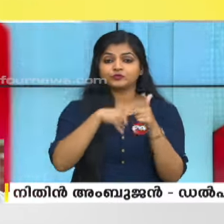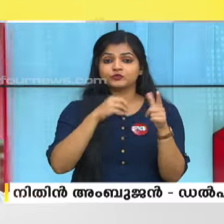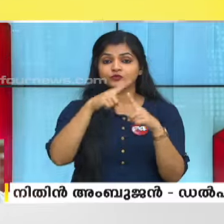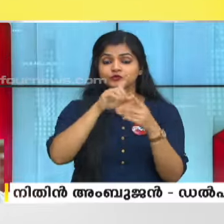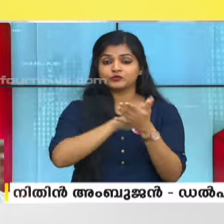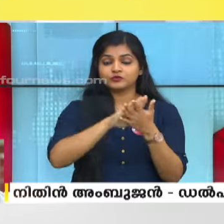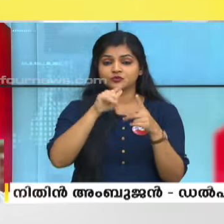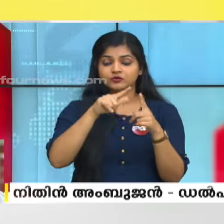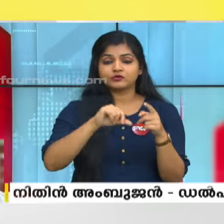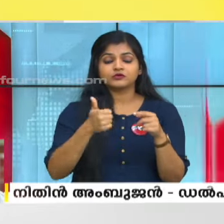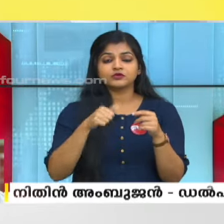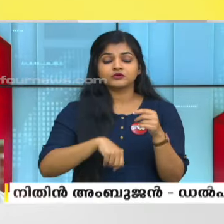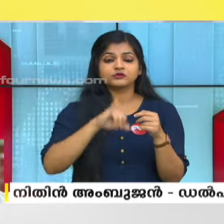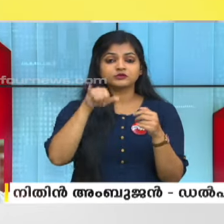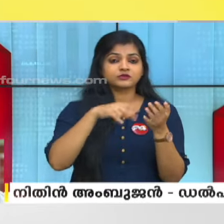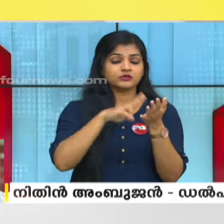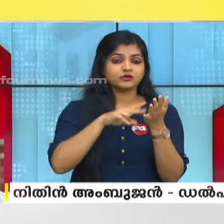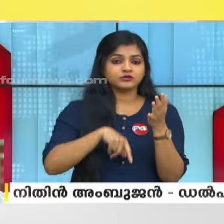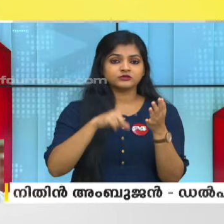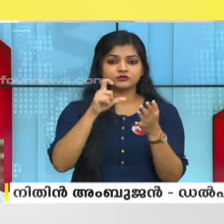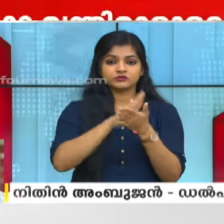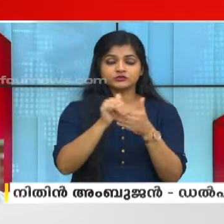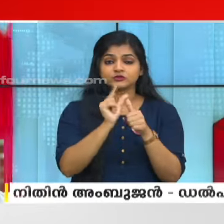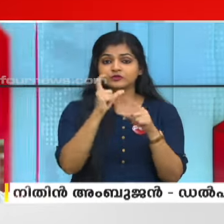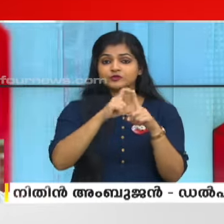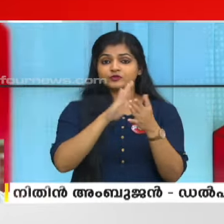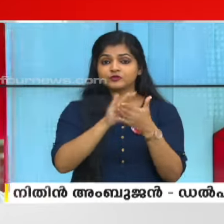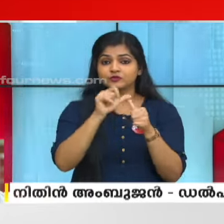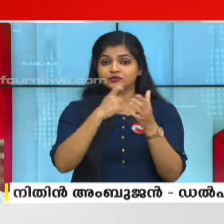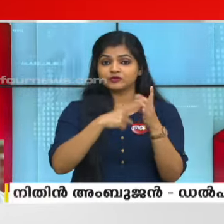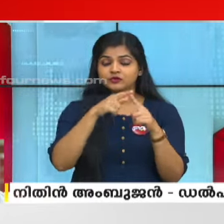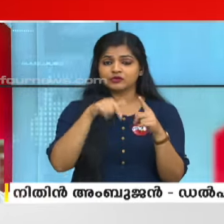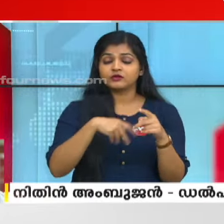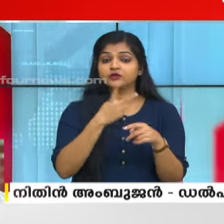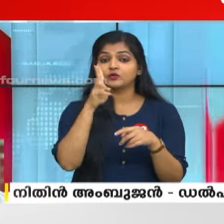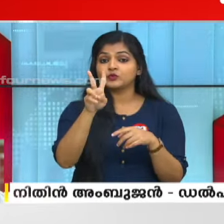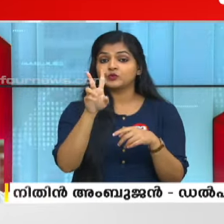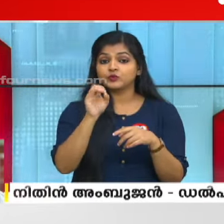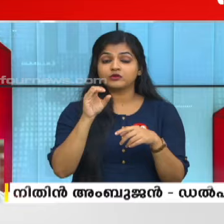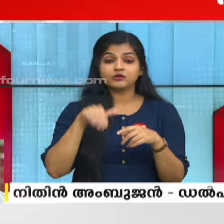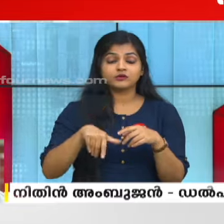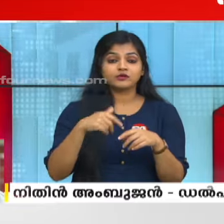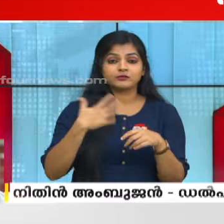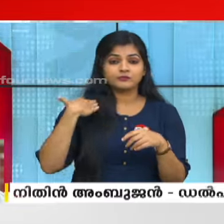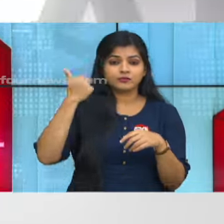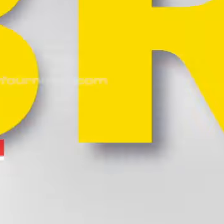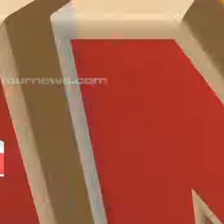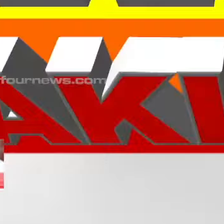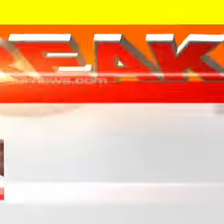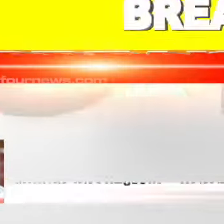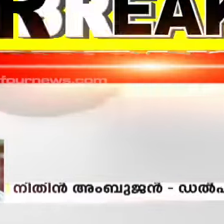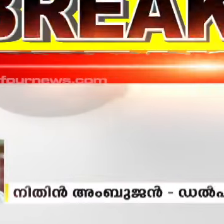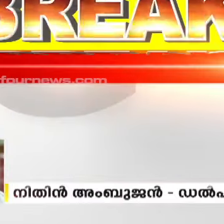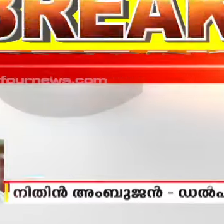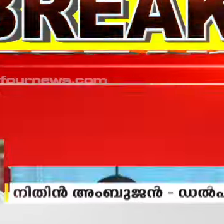കുമാരസ്വാമി, ജയന്ത് ചൗധരി, രാംനാഥ് താക്കൂർ ഉൾപ്പെടെ 20 മന്ത്രിമാരുടെ പട്ടിക പുറത്തുവിട്ടാണ്, മോദി മന്ത്രിസഭയിലെ 20 മന്ത്രിമാരുടെ പട്ടിക